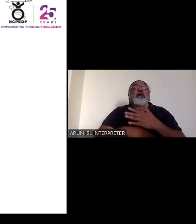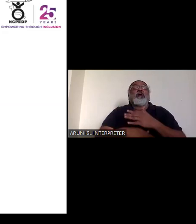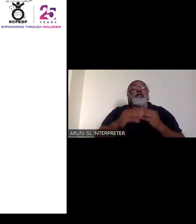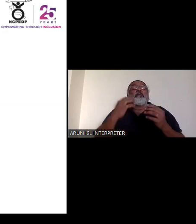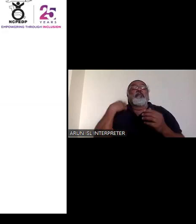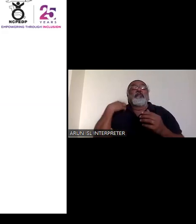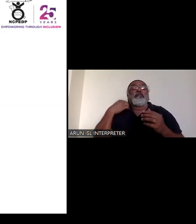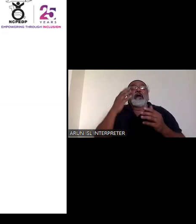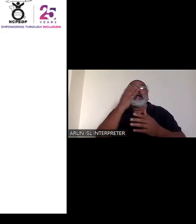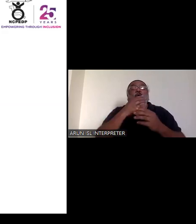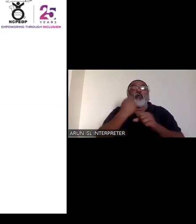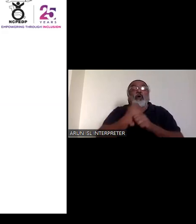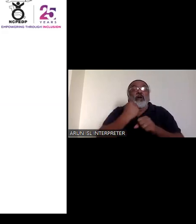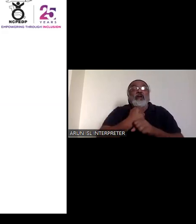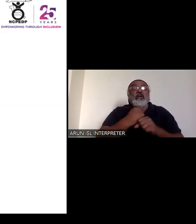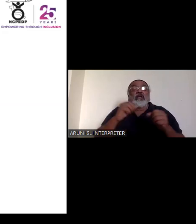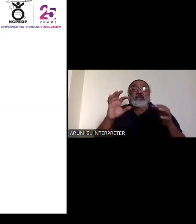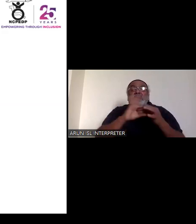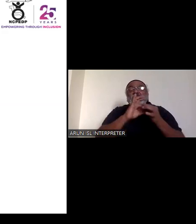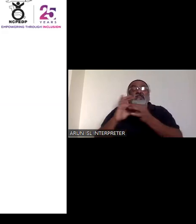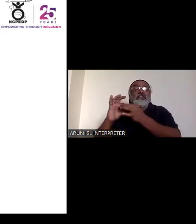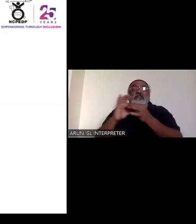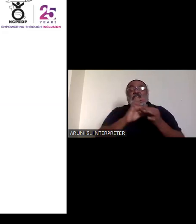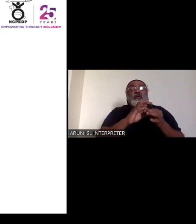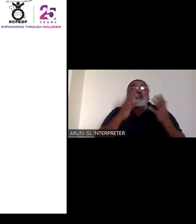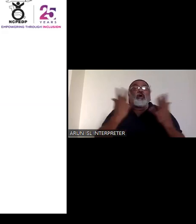livelihood. Livelihood के संदर्भ में जो भी